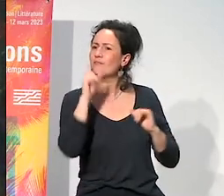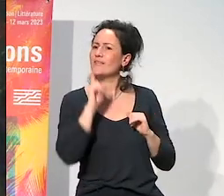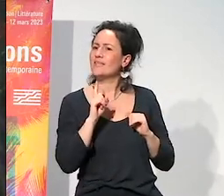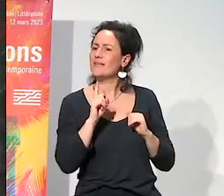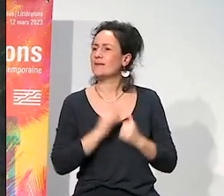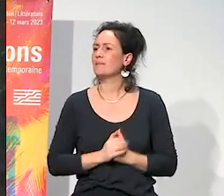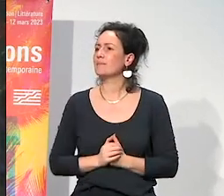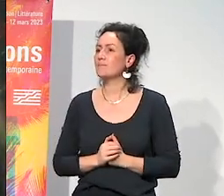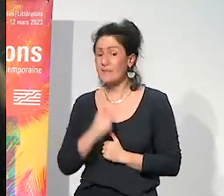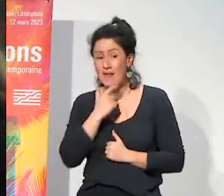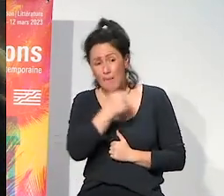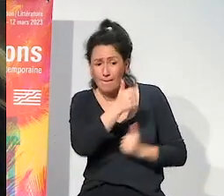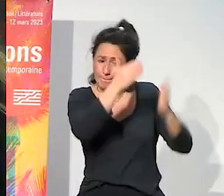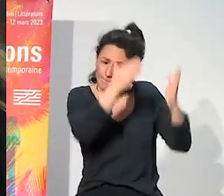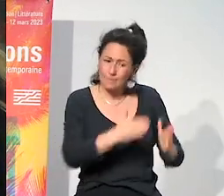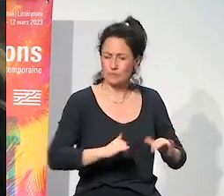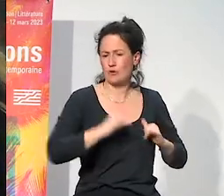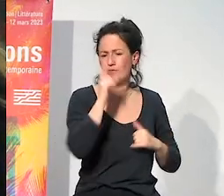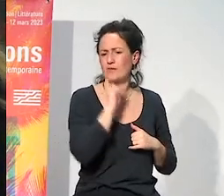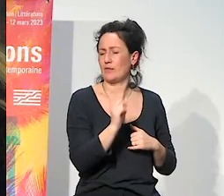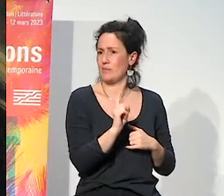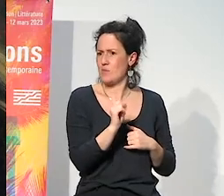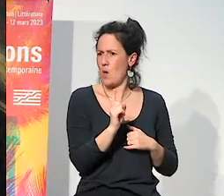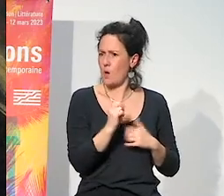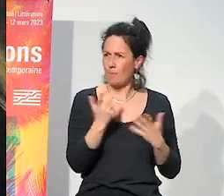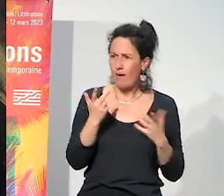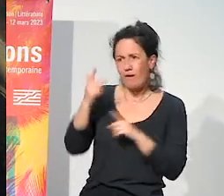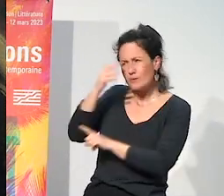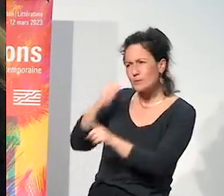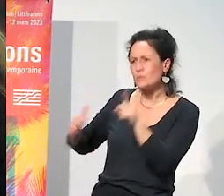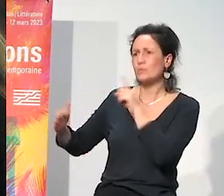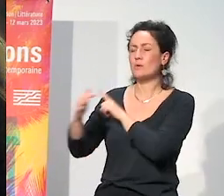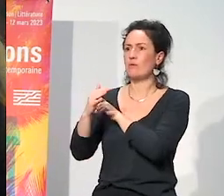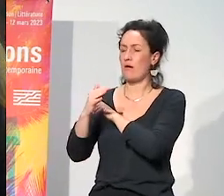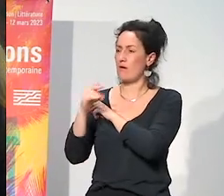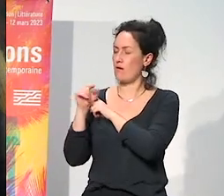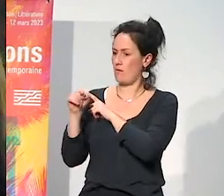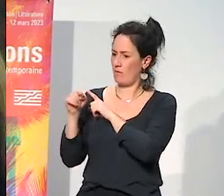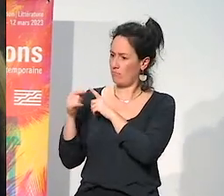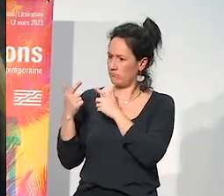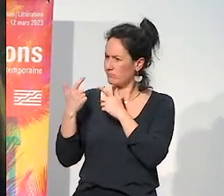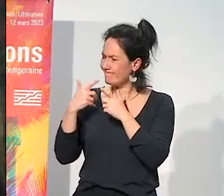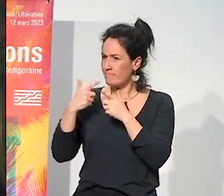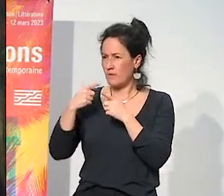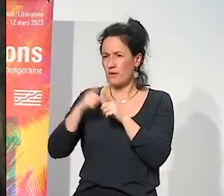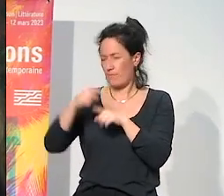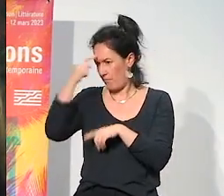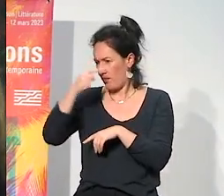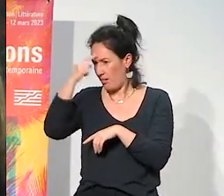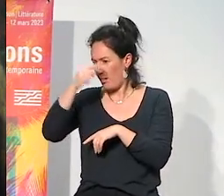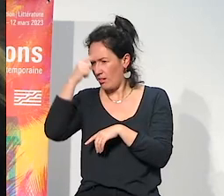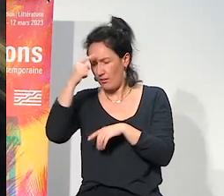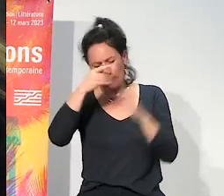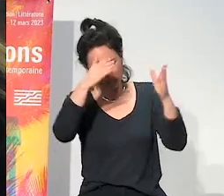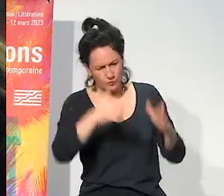vraiment la jeune fille que la façon dont une société qui est quand même complètement obsédée par la figure de la jeune